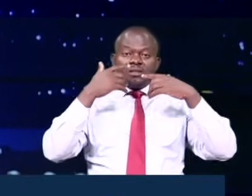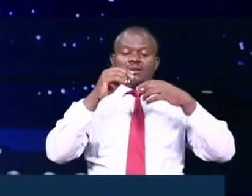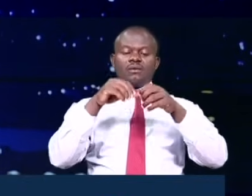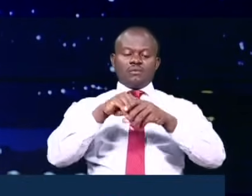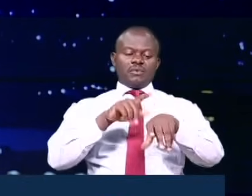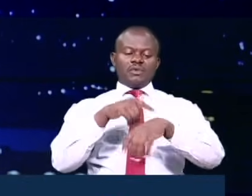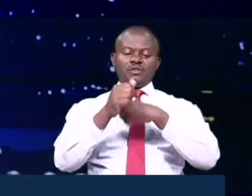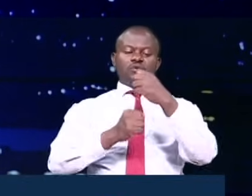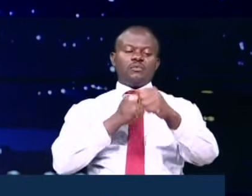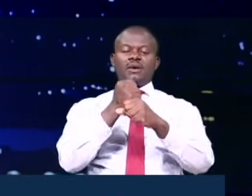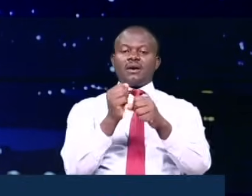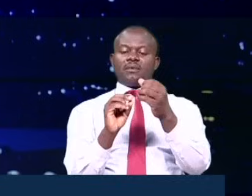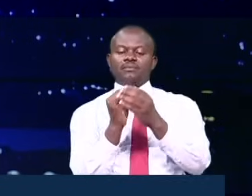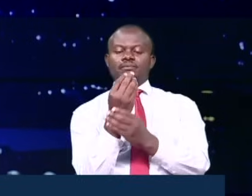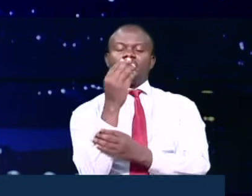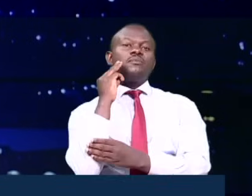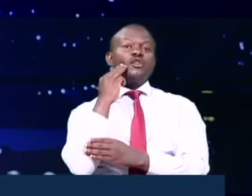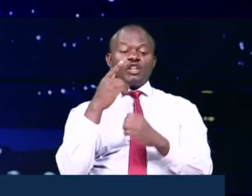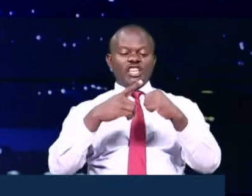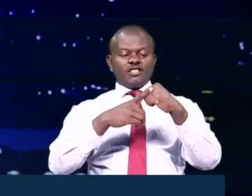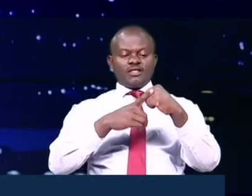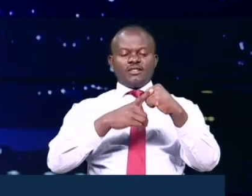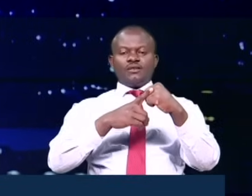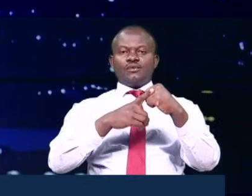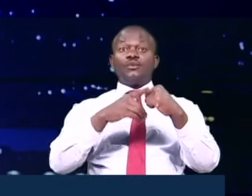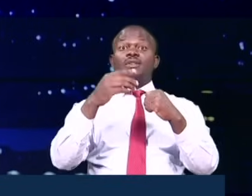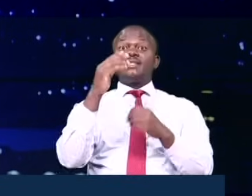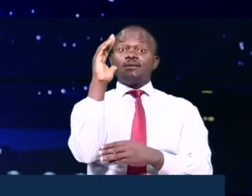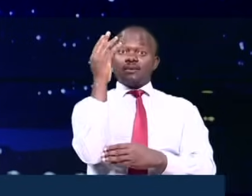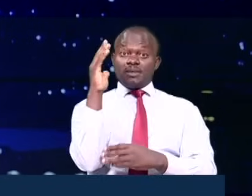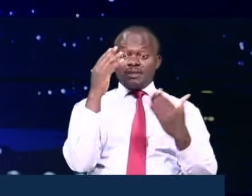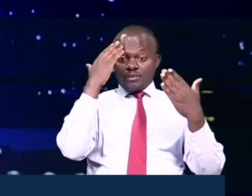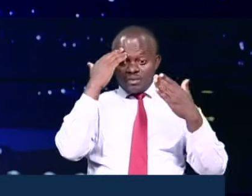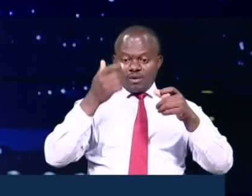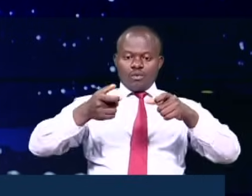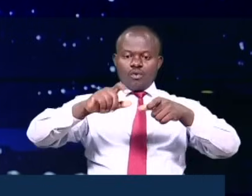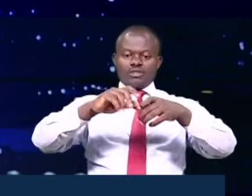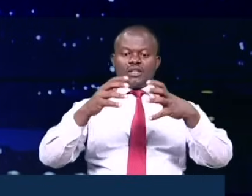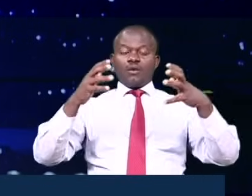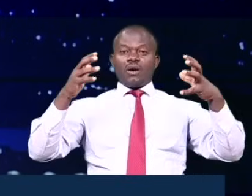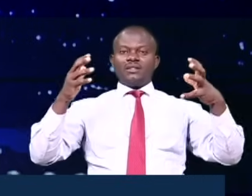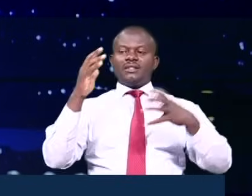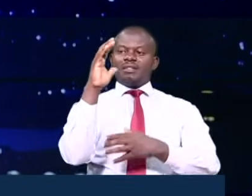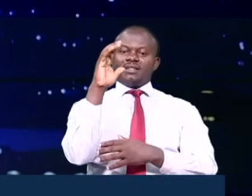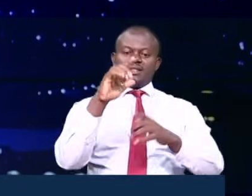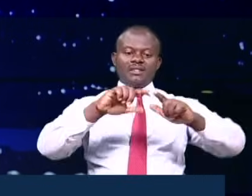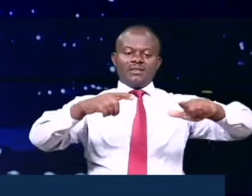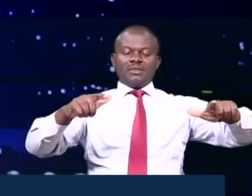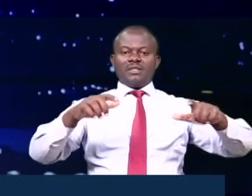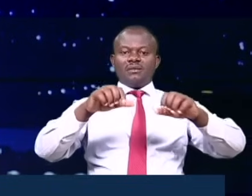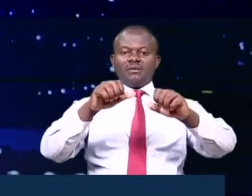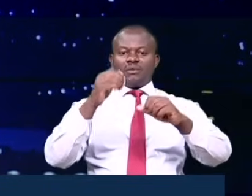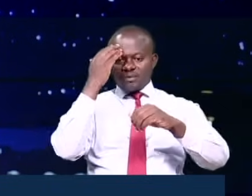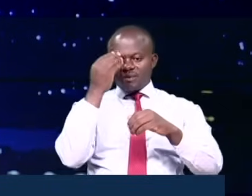hatewe miliyoni 3 z'ibiti kugira ngo hongerwe ingano y'ibiti bifata ubutaka ibivangwa n'imyaka ndetse